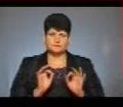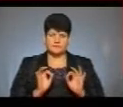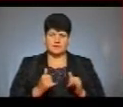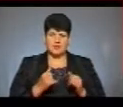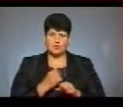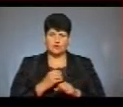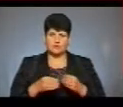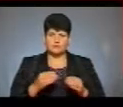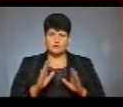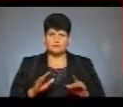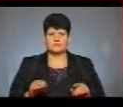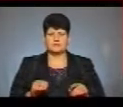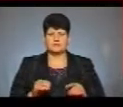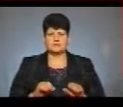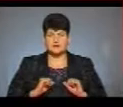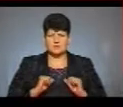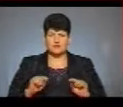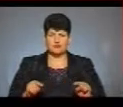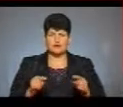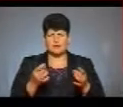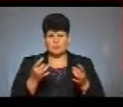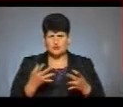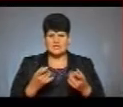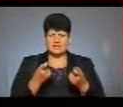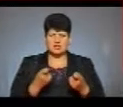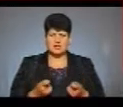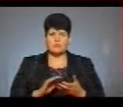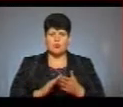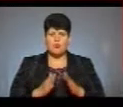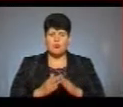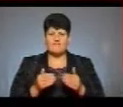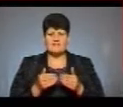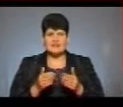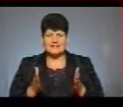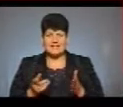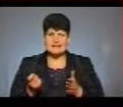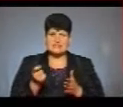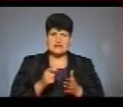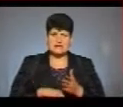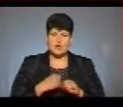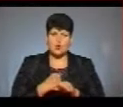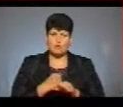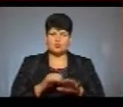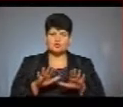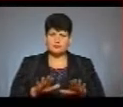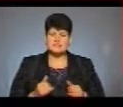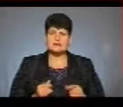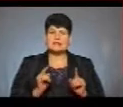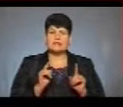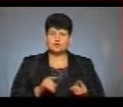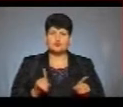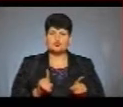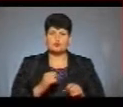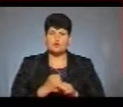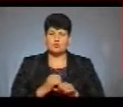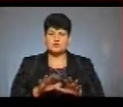будемо намагатися створити для бізнесу дуже прості і дешеві умови відкриття і закриття робочого місця саме для того, щоб